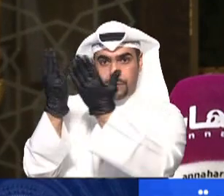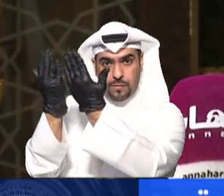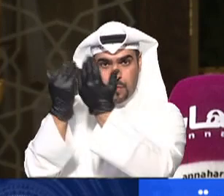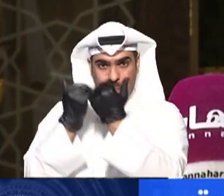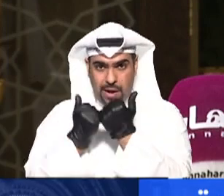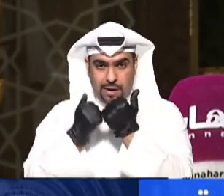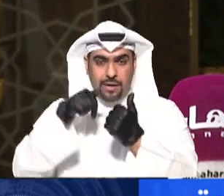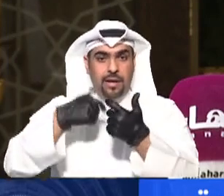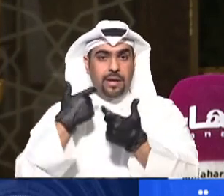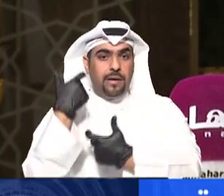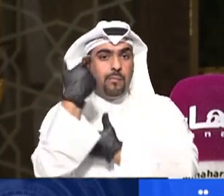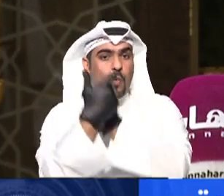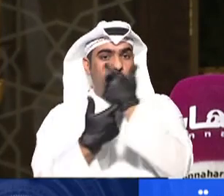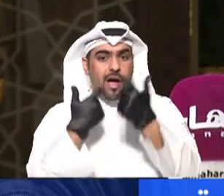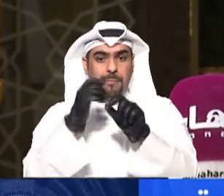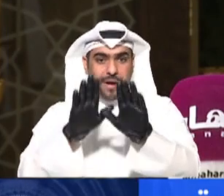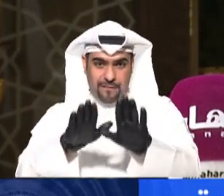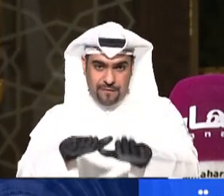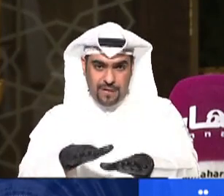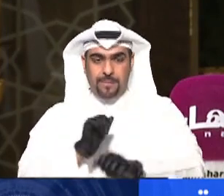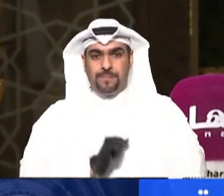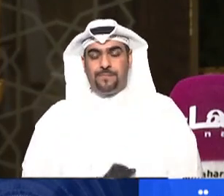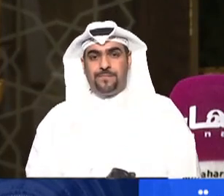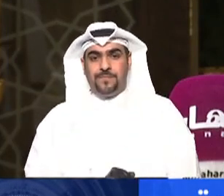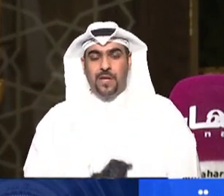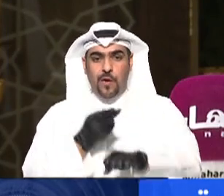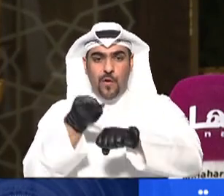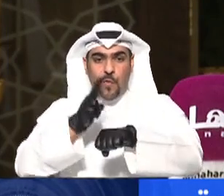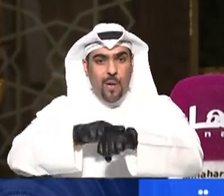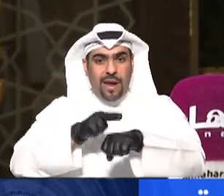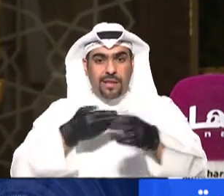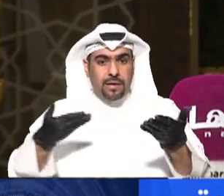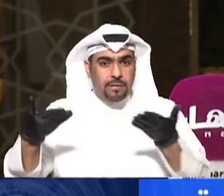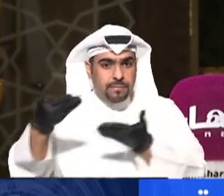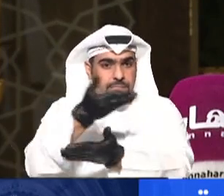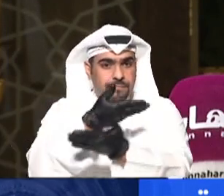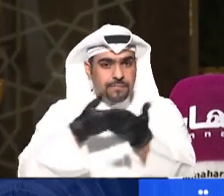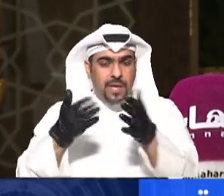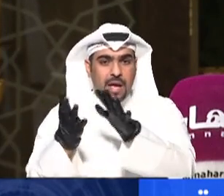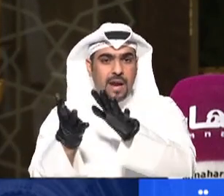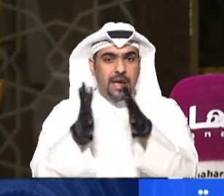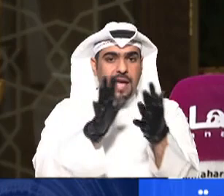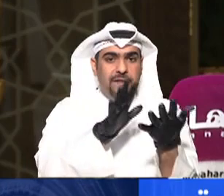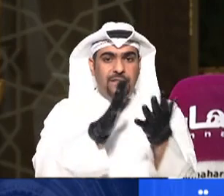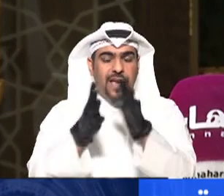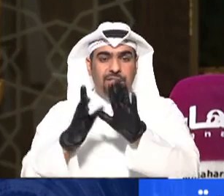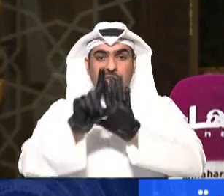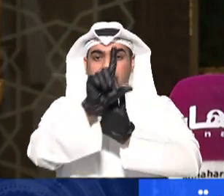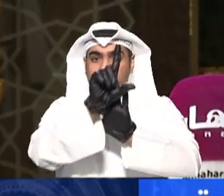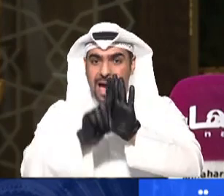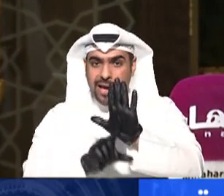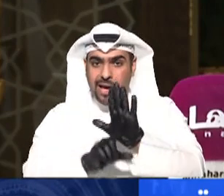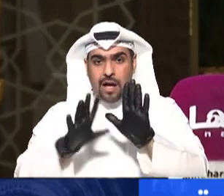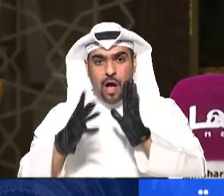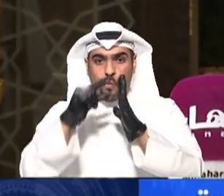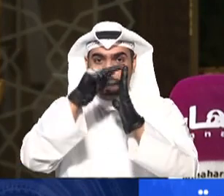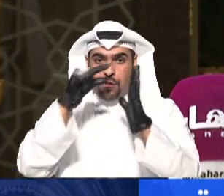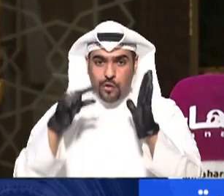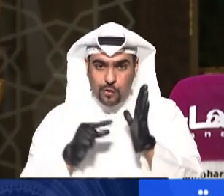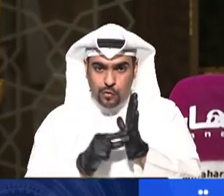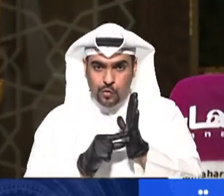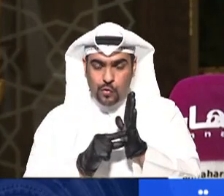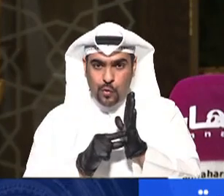فترة الأزمة، وكذلك التباحث في العوائق الدستورية واللائحية